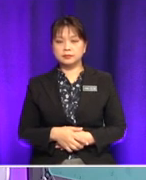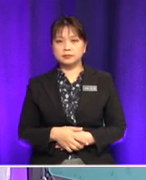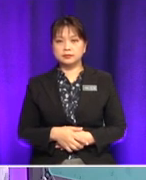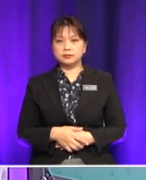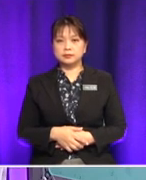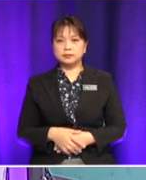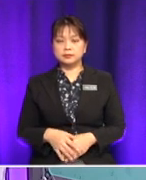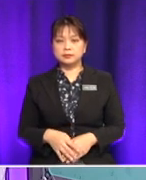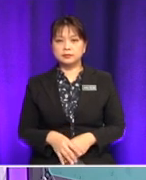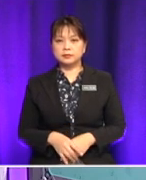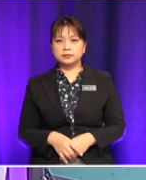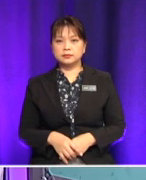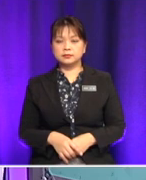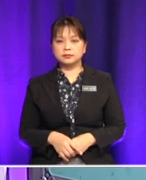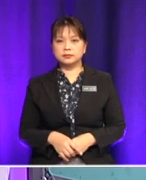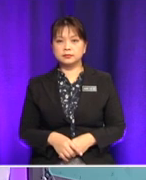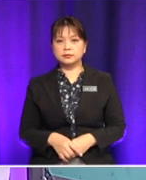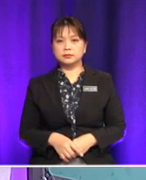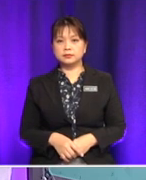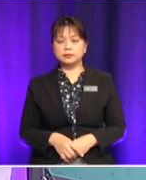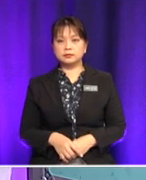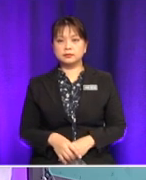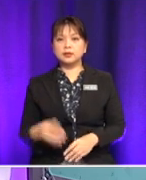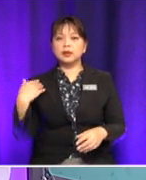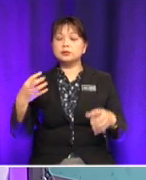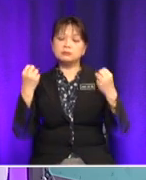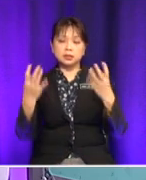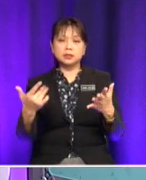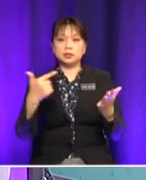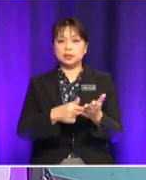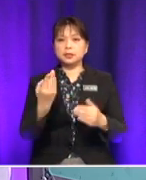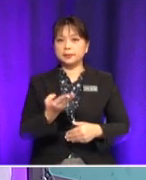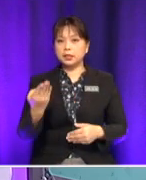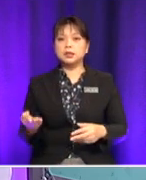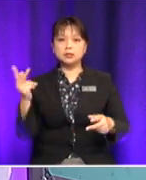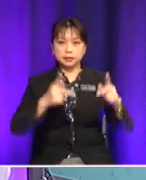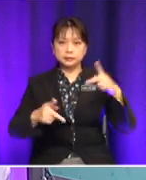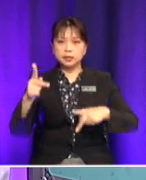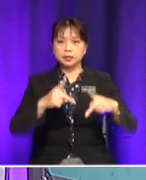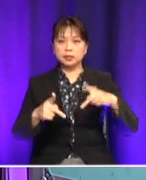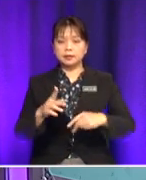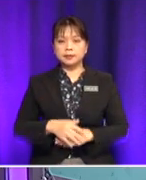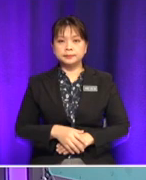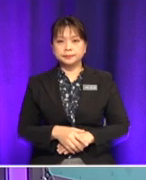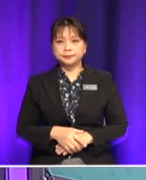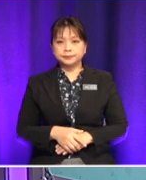satu yang asas yang ada di Mama saya sajalah beberapa yang ada sudah